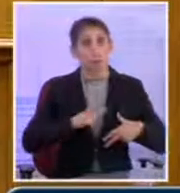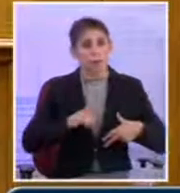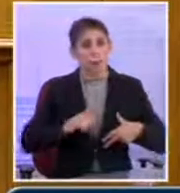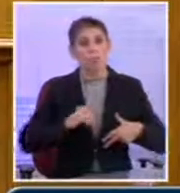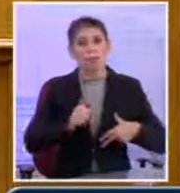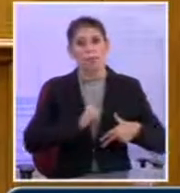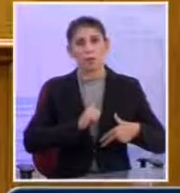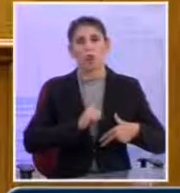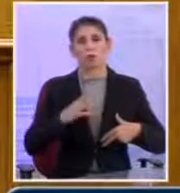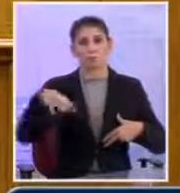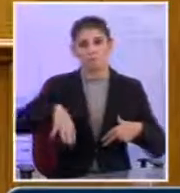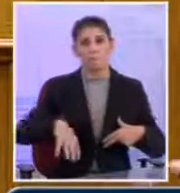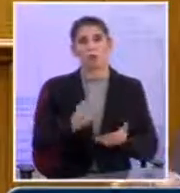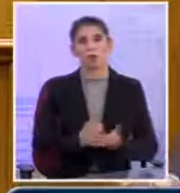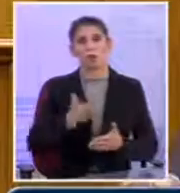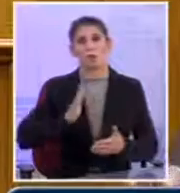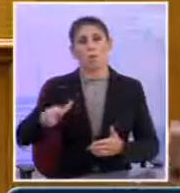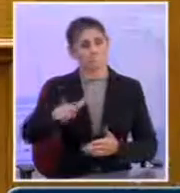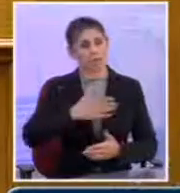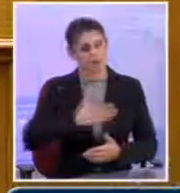Σας ευχαριστώ.